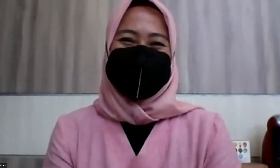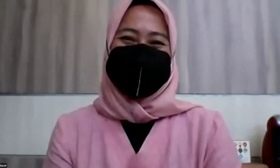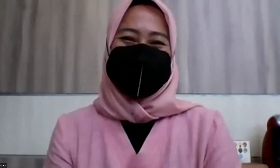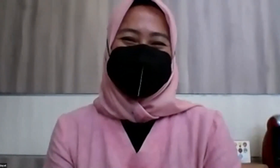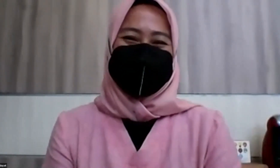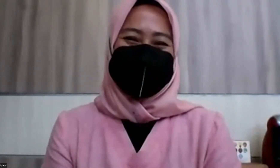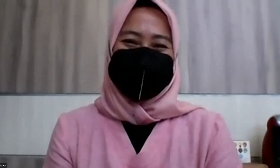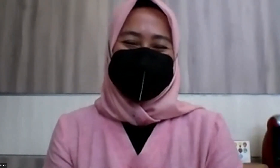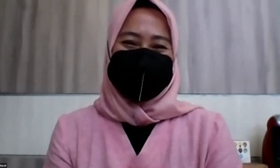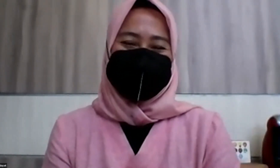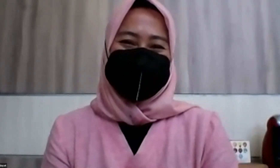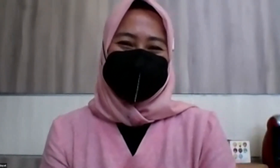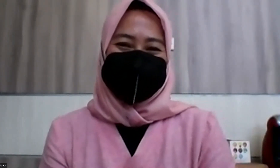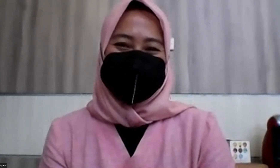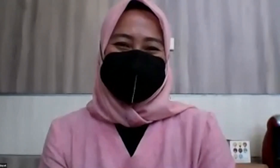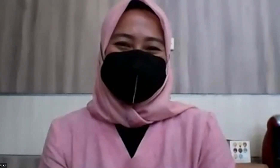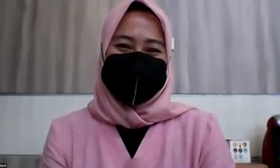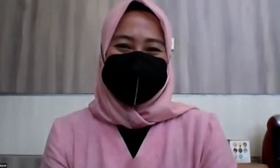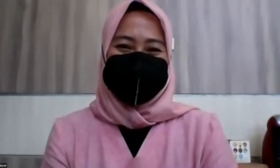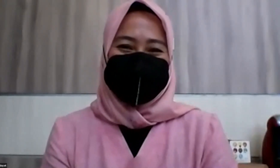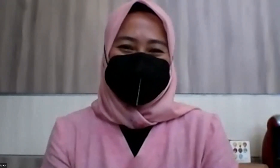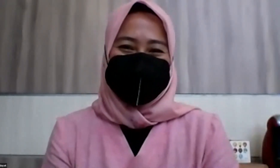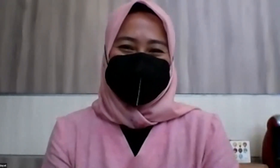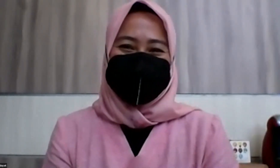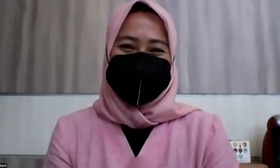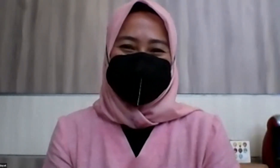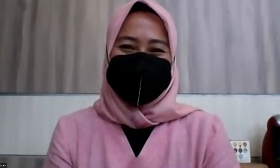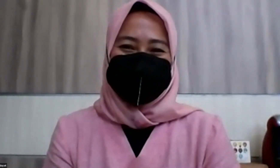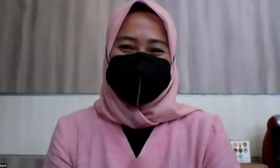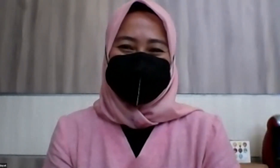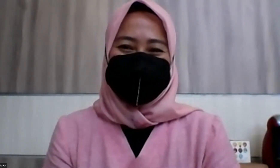Oke, sebentar. Saya siapin dulu. Sekali lagi ya, Bapak Ibu ya.